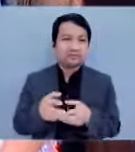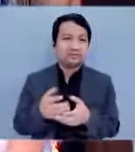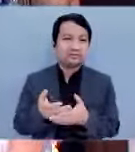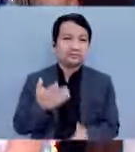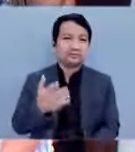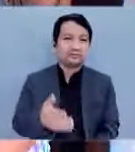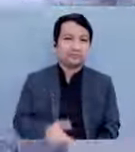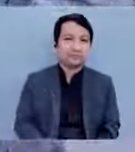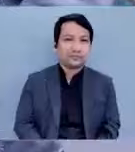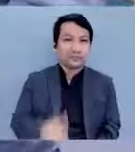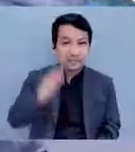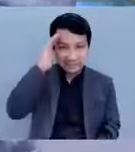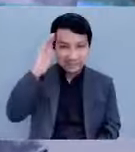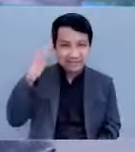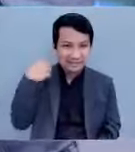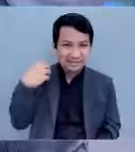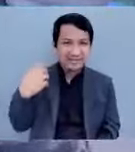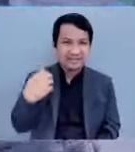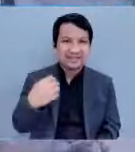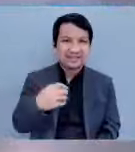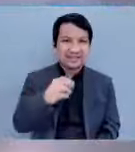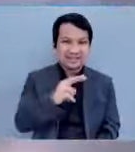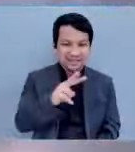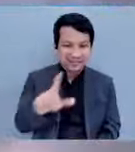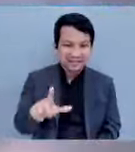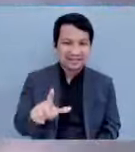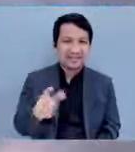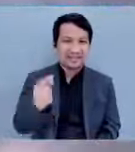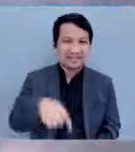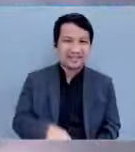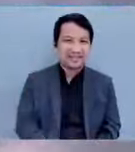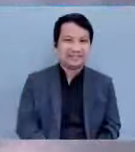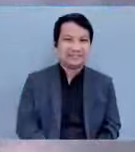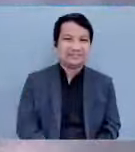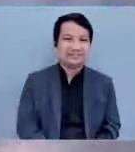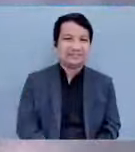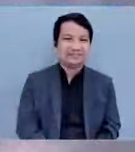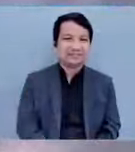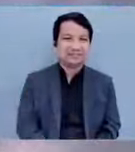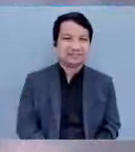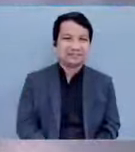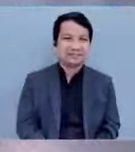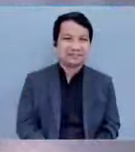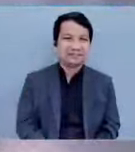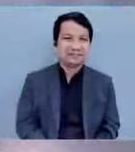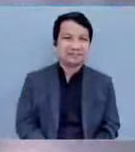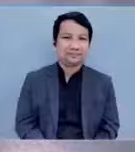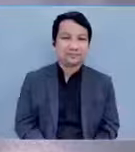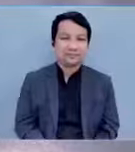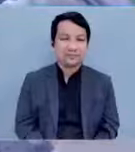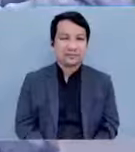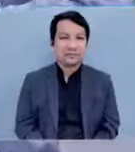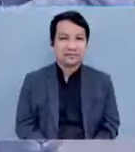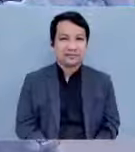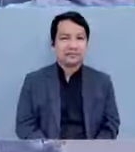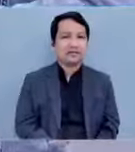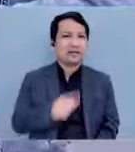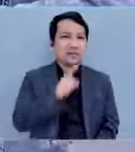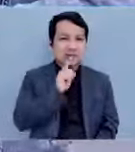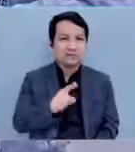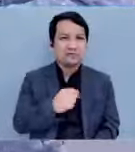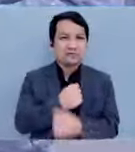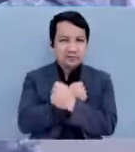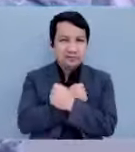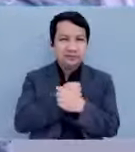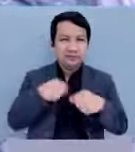niyo. Nakalive na kayo. Sana nakapag-live kayo. Ano? Yeah. Pero alam mo, sigurado kung mahal na mahal nila yung ginagawa nila, na passion talaga. Kasi